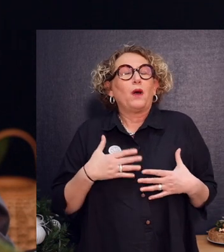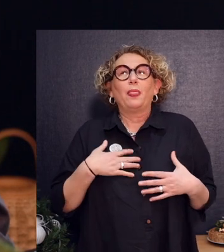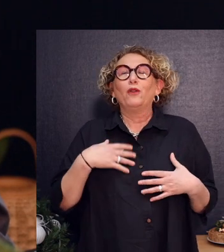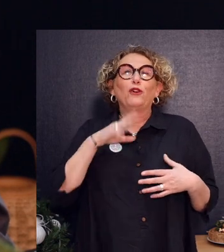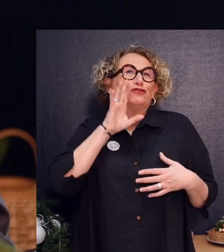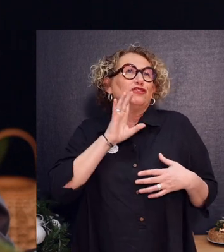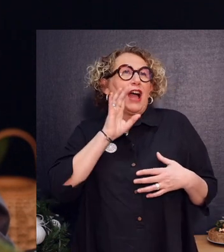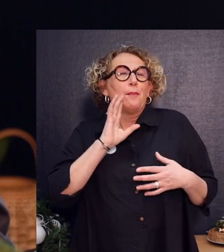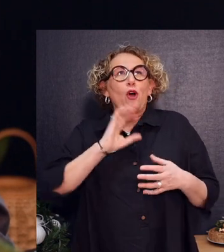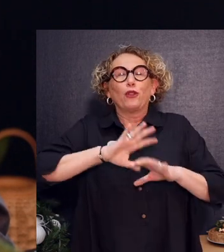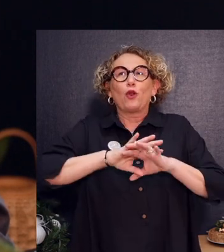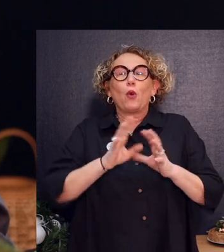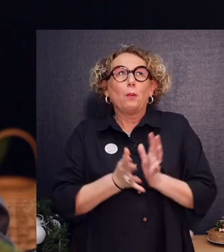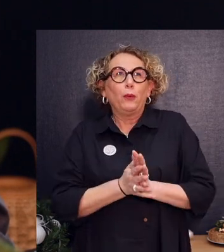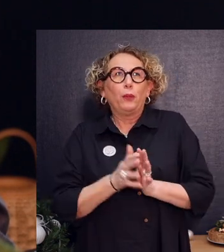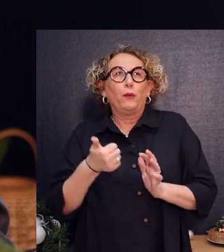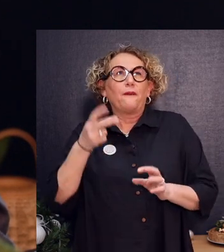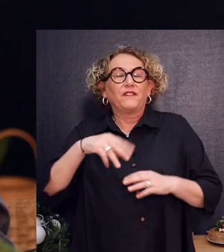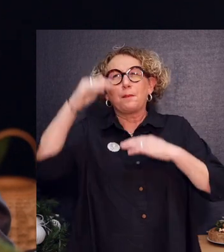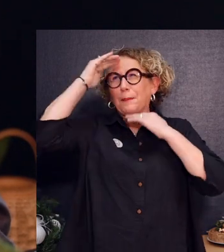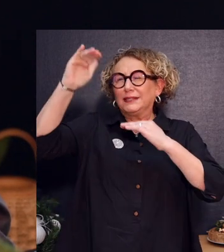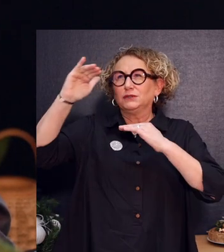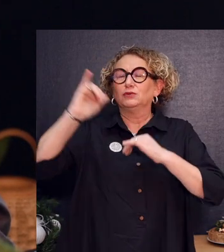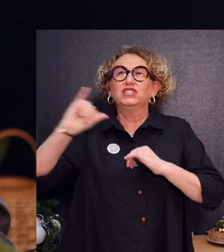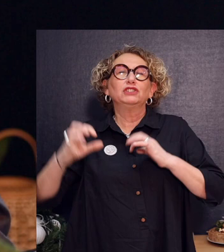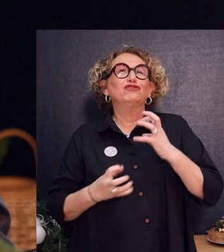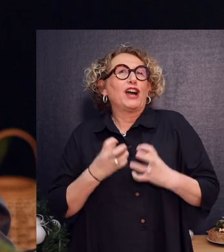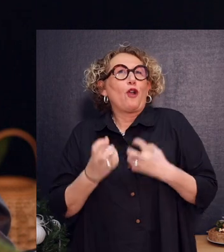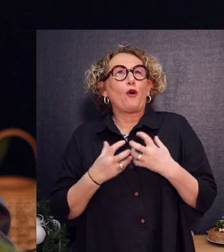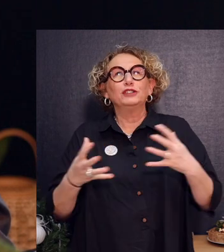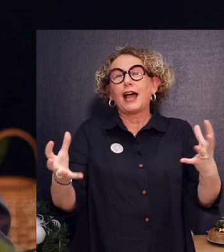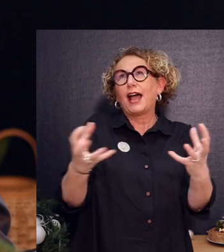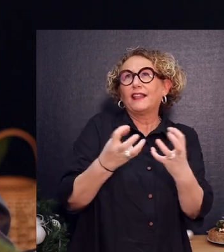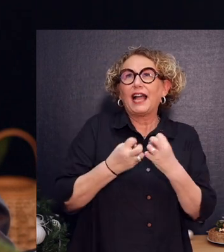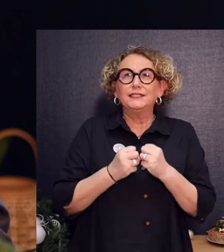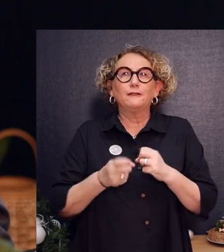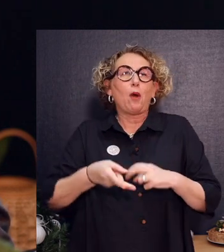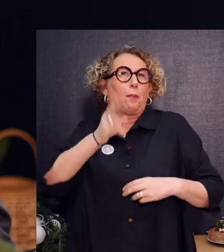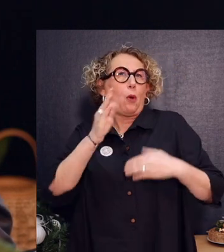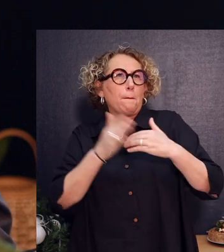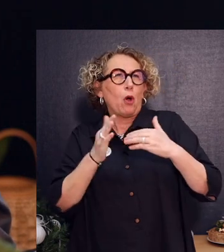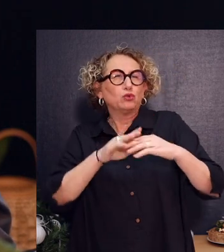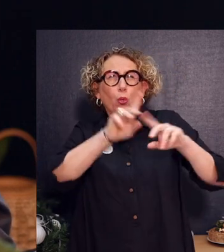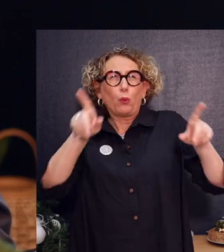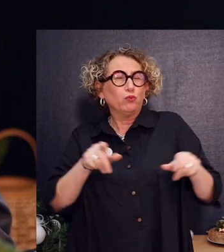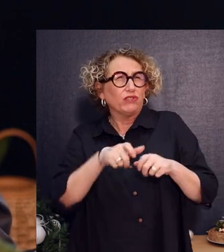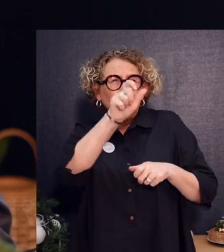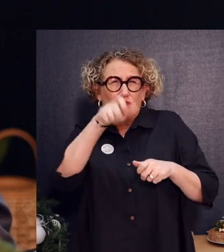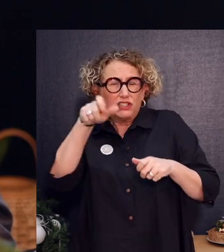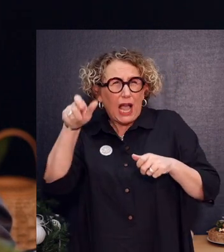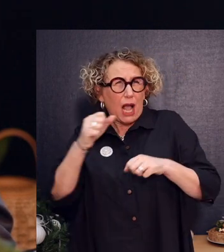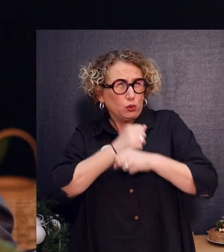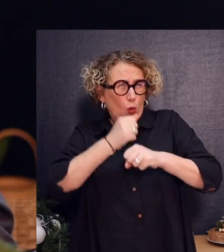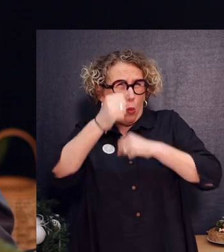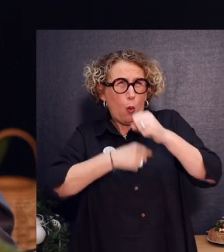commune une vraie passion. Elle est si chaleureuse, attractive, plus proche de toutes les générations et